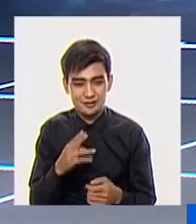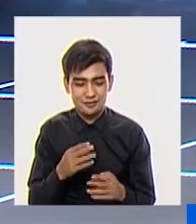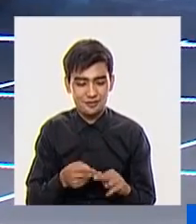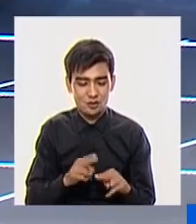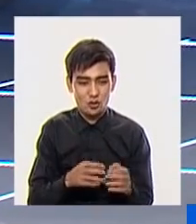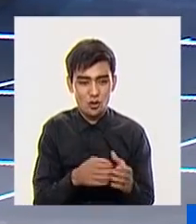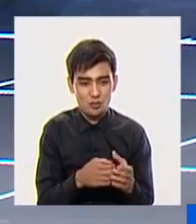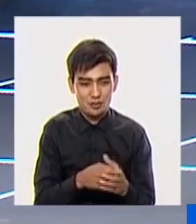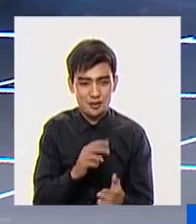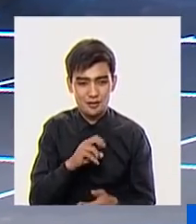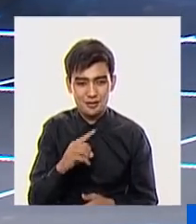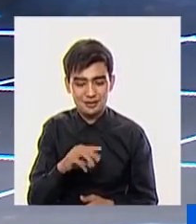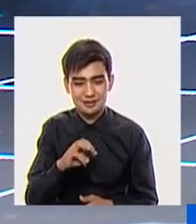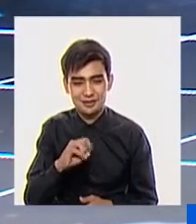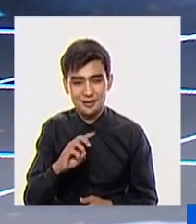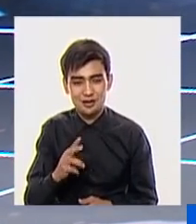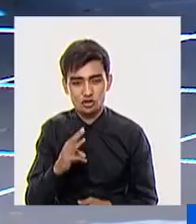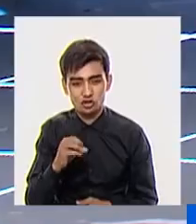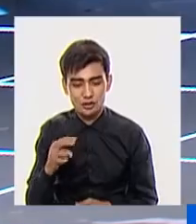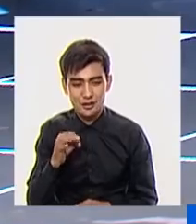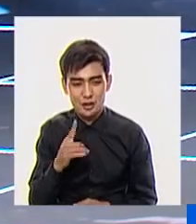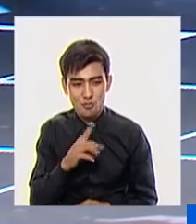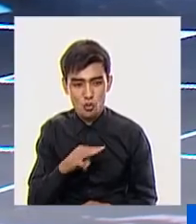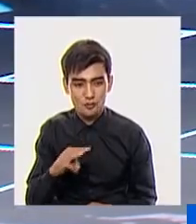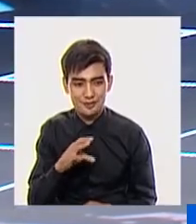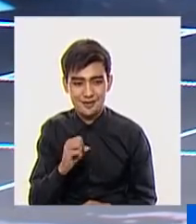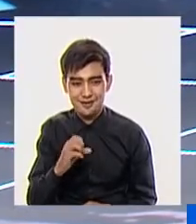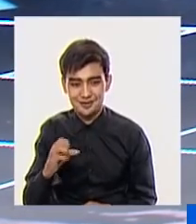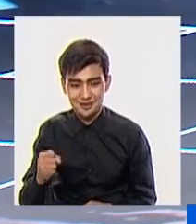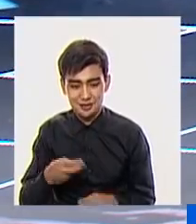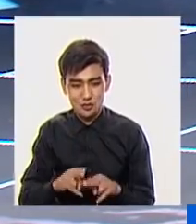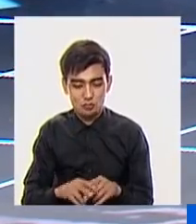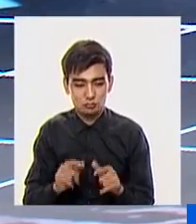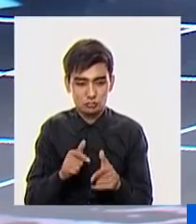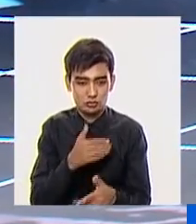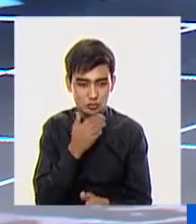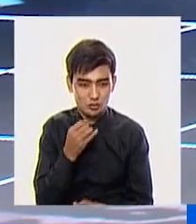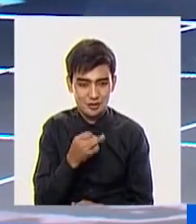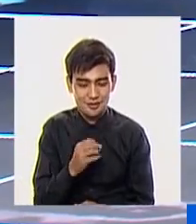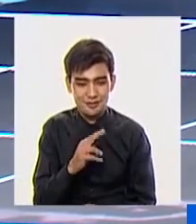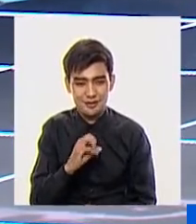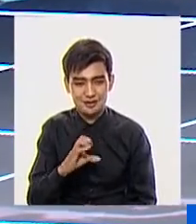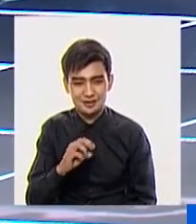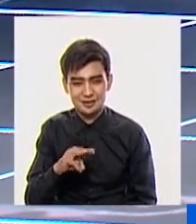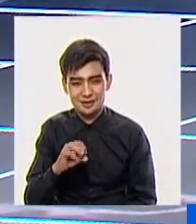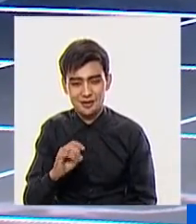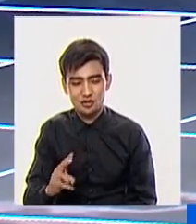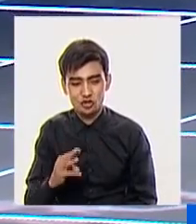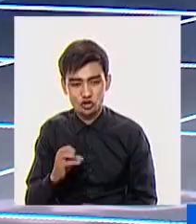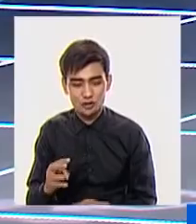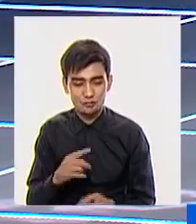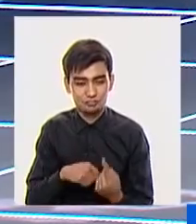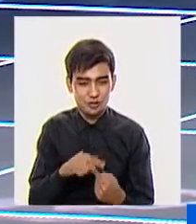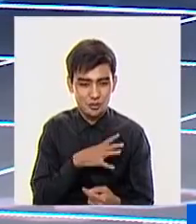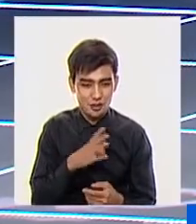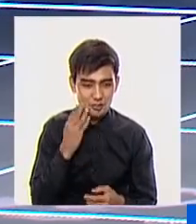компании «Construction», однако миллион в кассу компании так и не попал. «Ав Construction» занимается строительством элитной